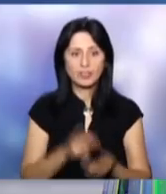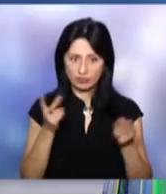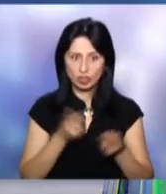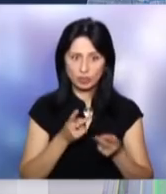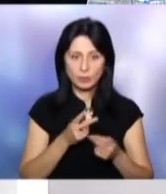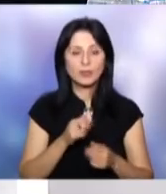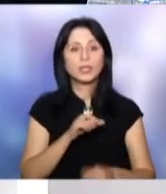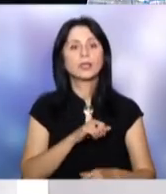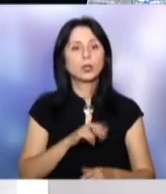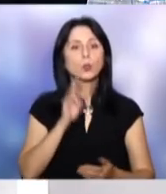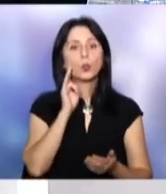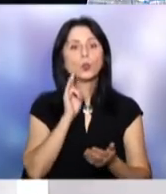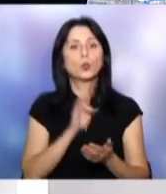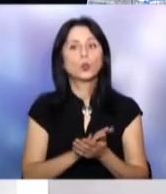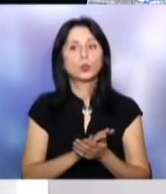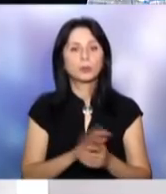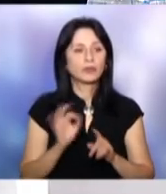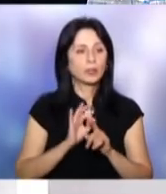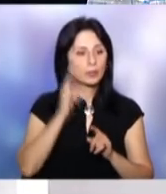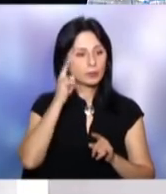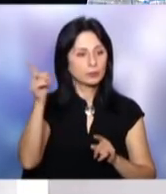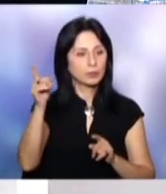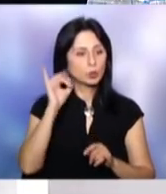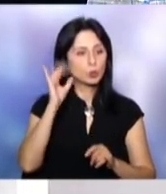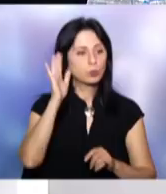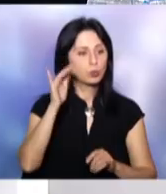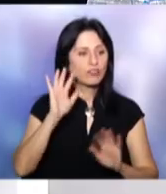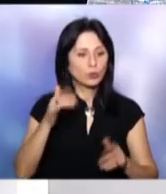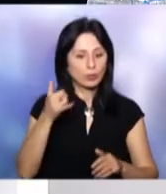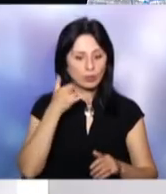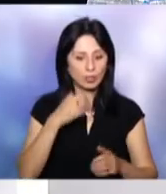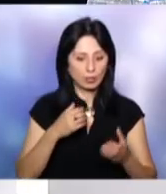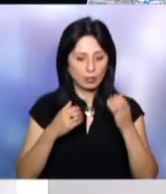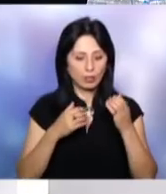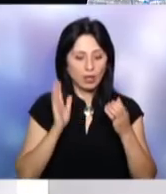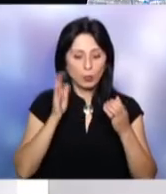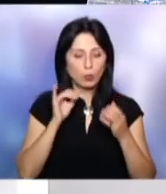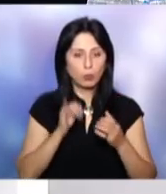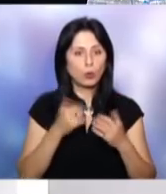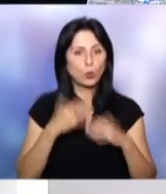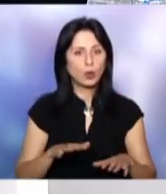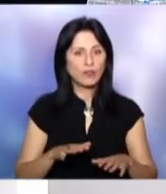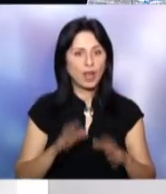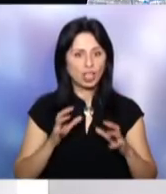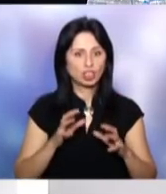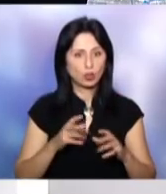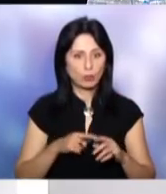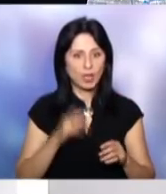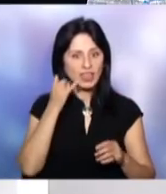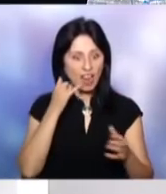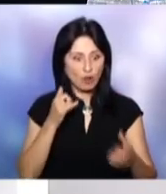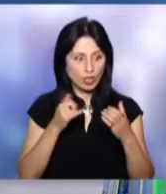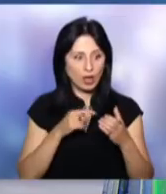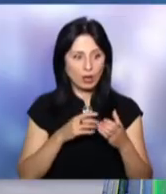ჭირდება თუ არა ამას დახმარება. მუდმივი შფოთვითი მოლოდინი ცუდის, რომ რაღაც ცუდი მოხდება, უკვე შფოთვითი აშლილობა არის.